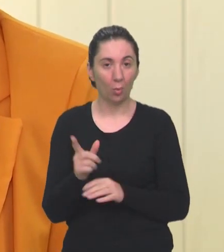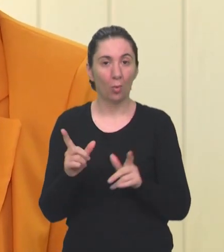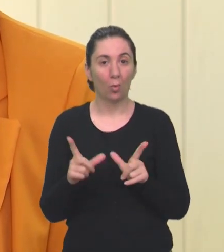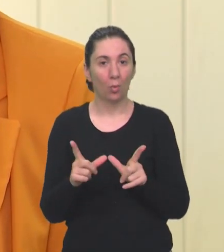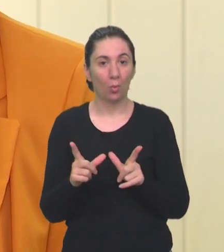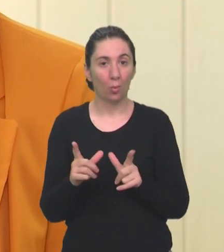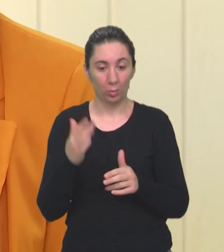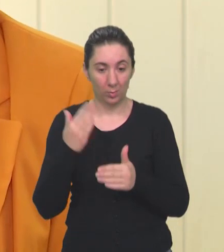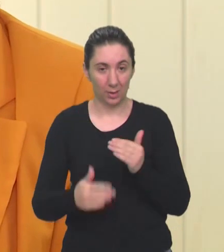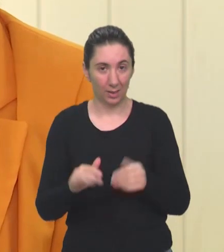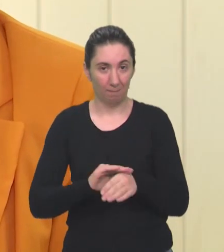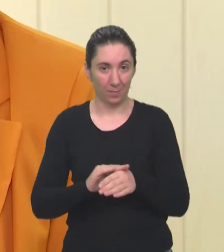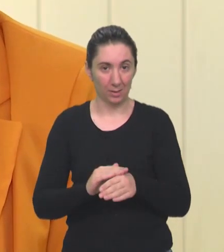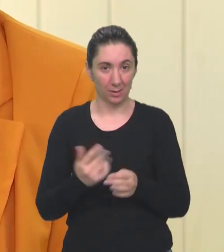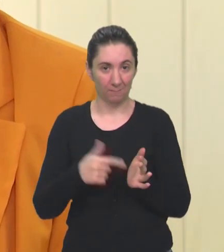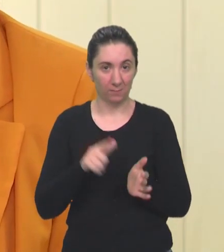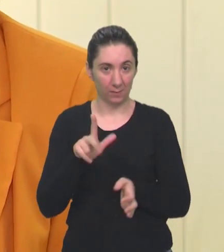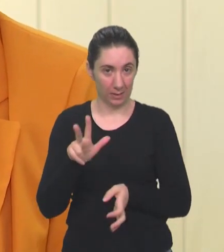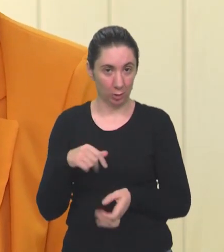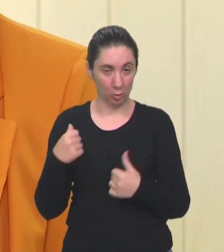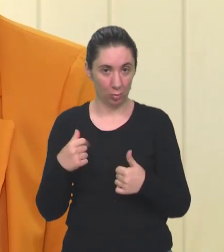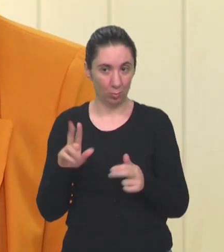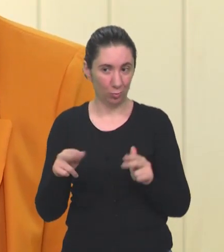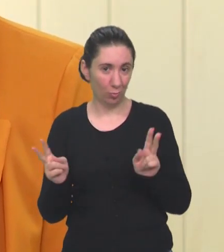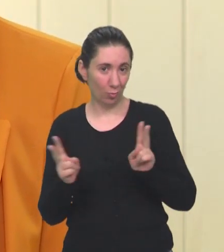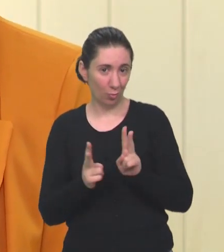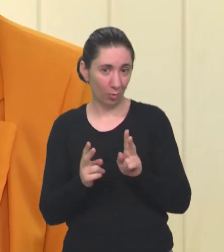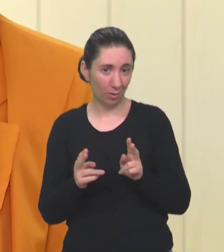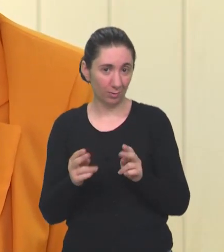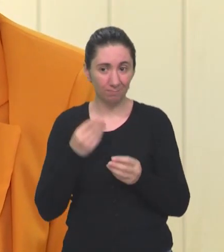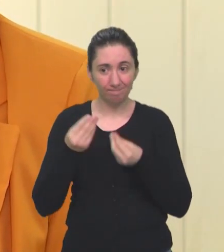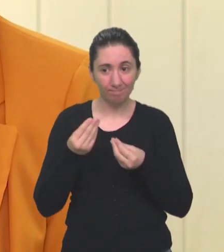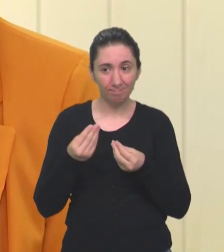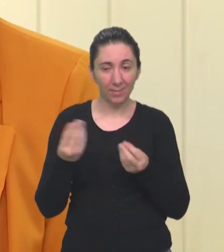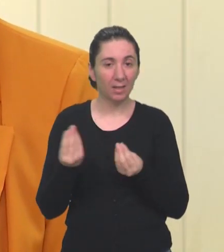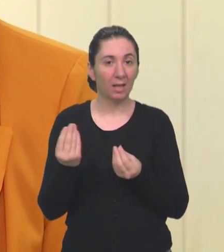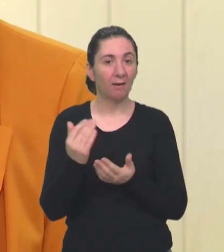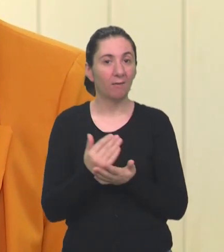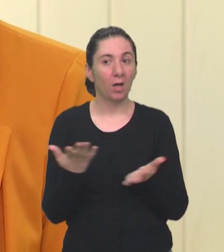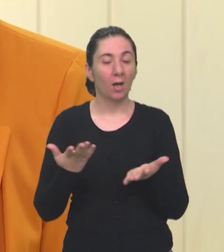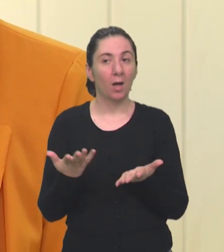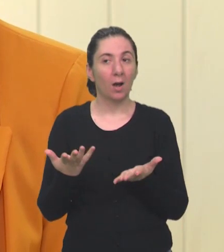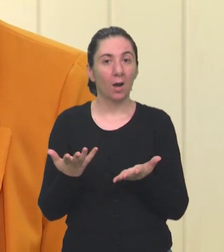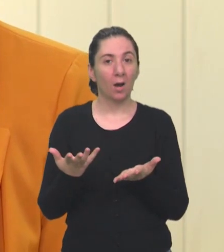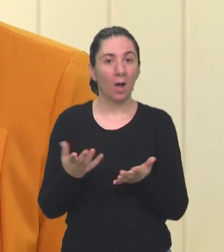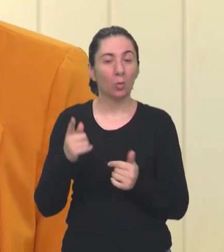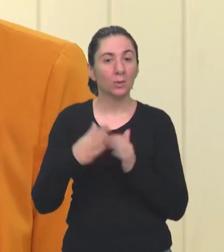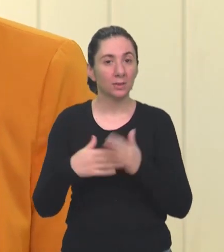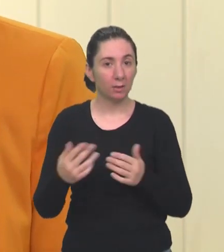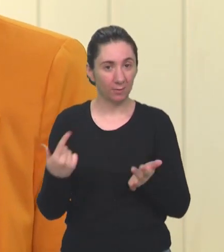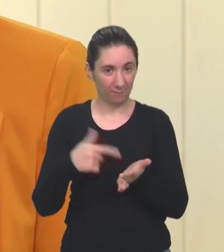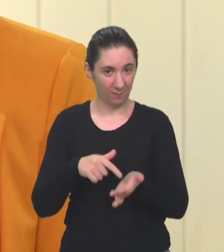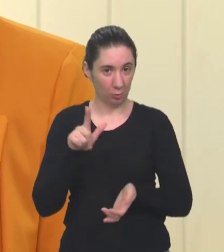u posljednji mjesec godine, možemo li u kratku par rečenica napraviti nekakav rezime? Kako ste